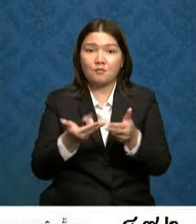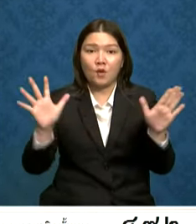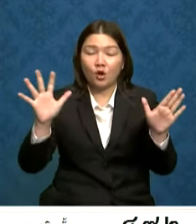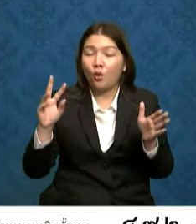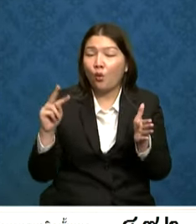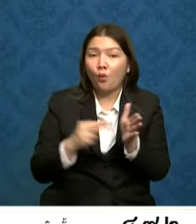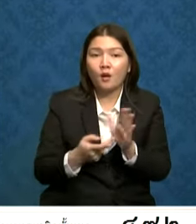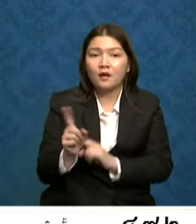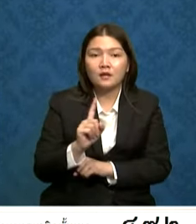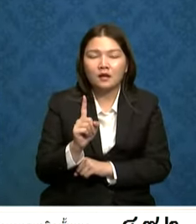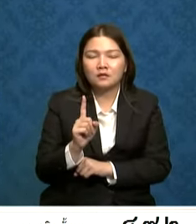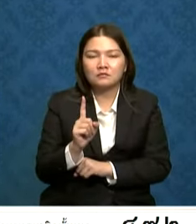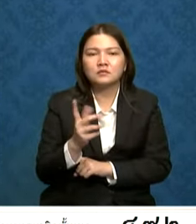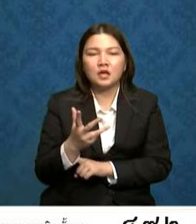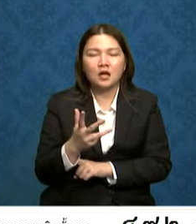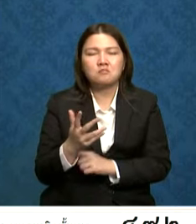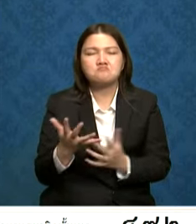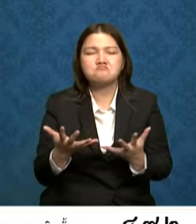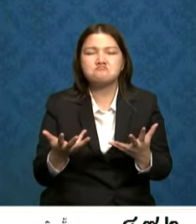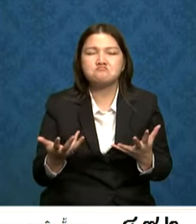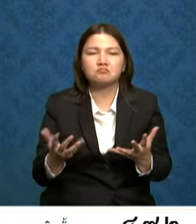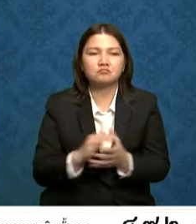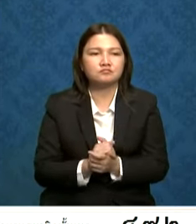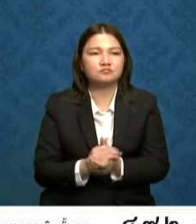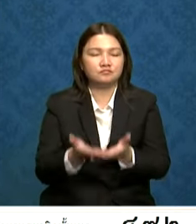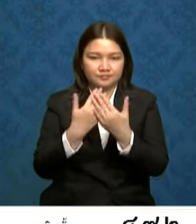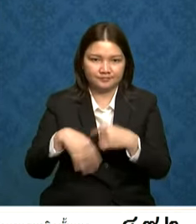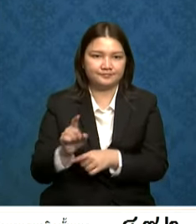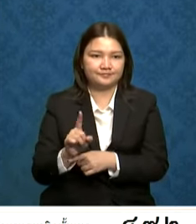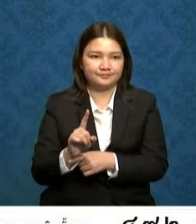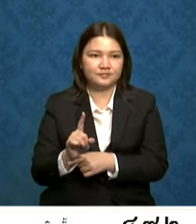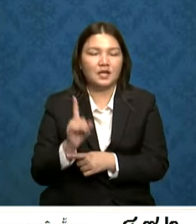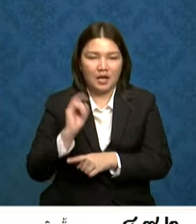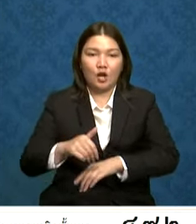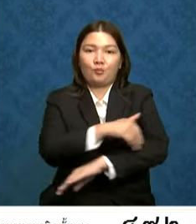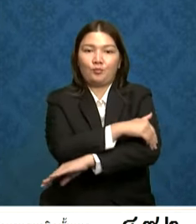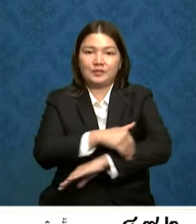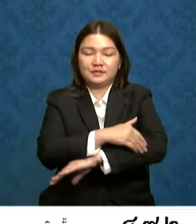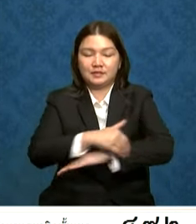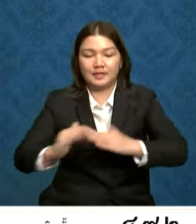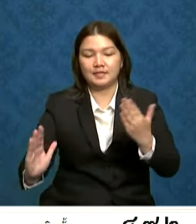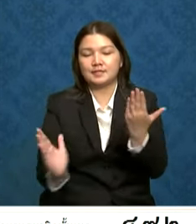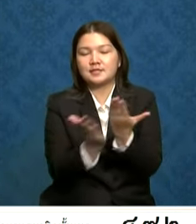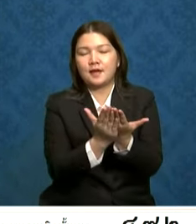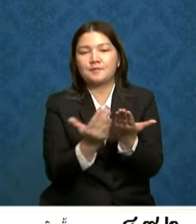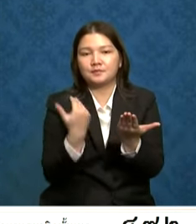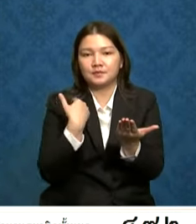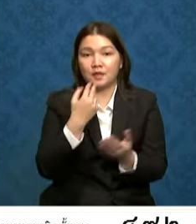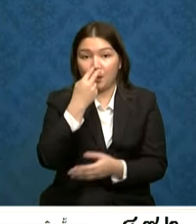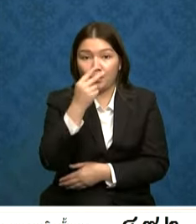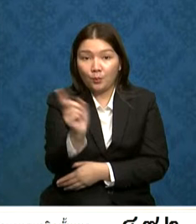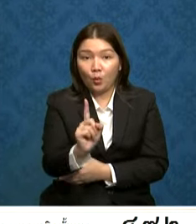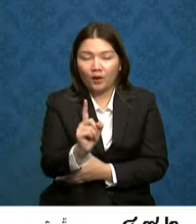กระทำใดๆบ้างและควรมีการทำบัญชีแนบท้ายพระราชบัญญัติไว้เพื่อให้ทราบ